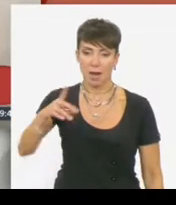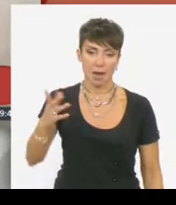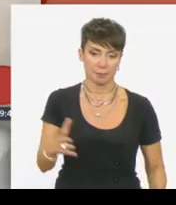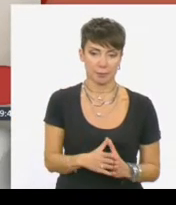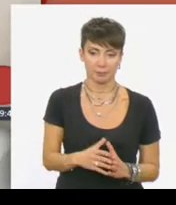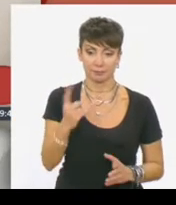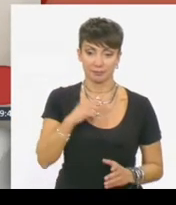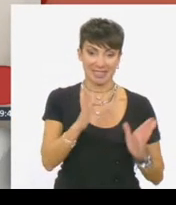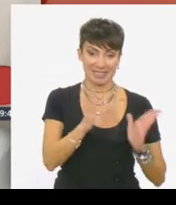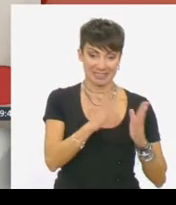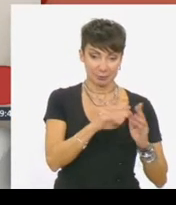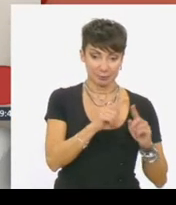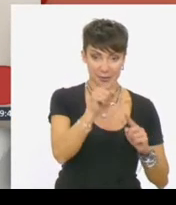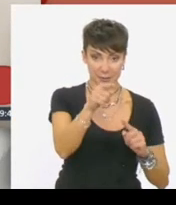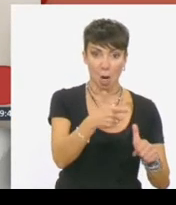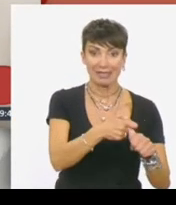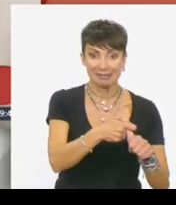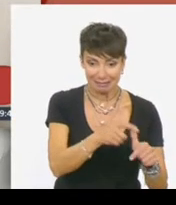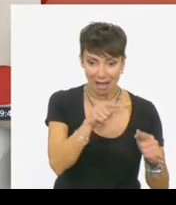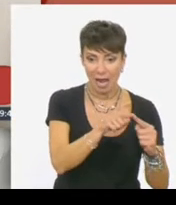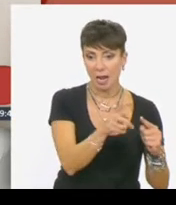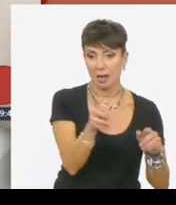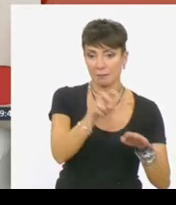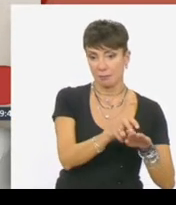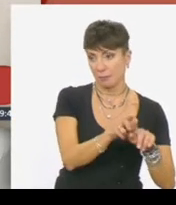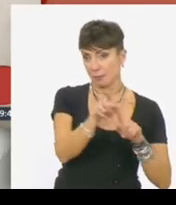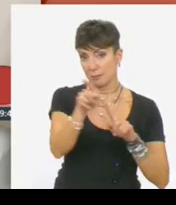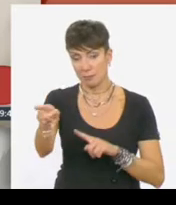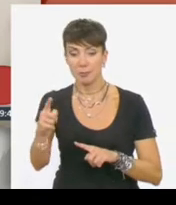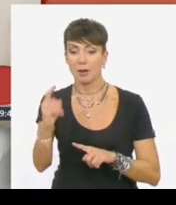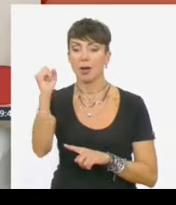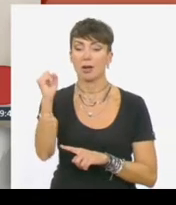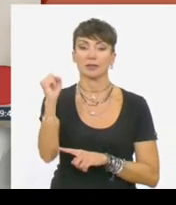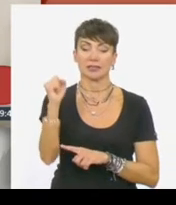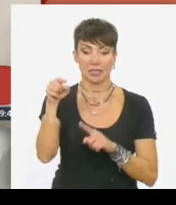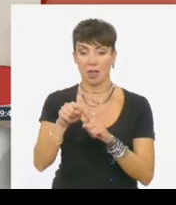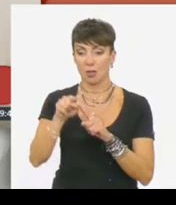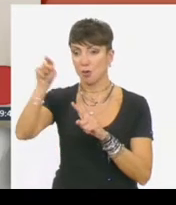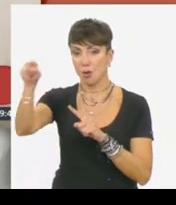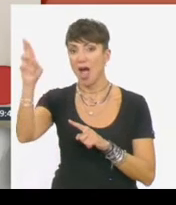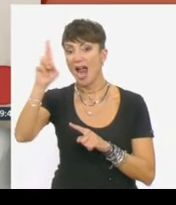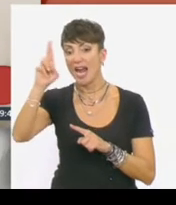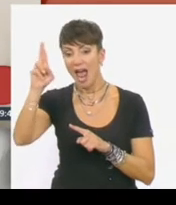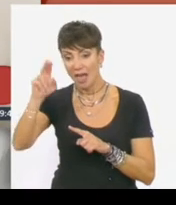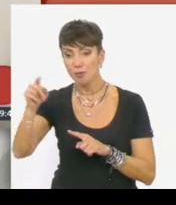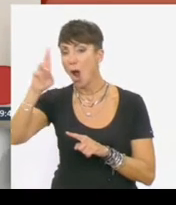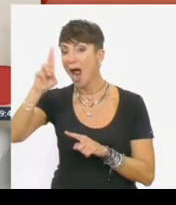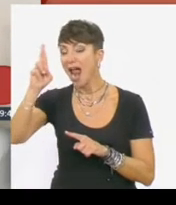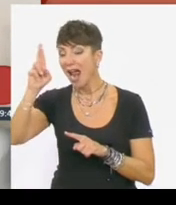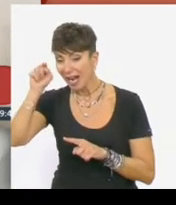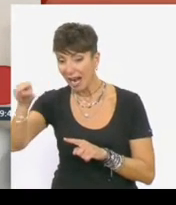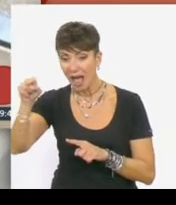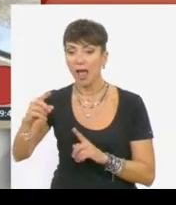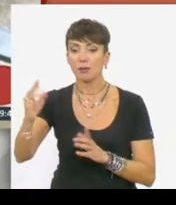από το σπίτι μου να πάω στο αστικό, να πάρω το αστικό, να πάω στο σταθμό του υπεραστικού, να με πάρει να πάω στο Ρέθυμνο. Και από το Ρέθυμνο